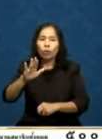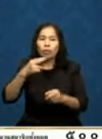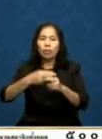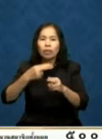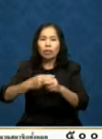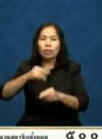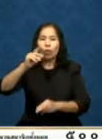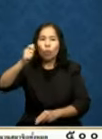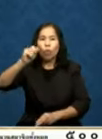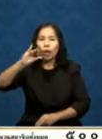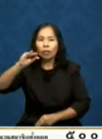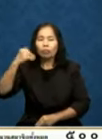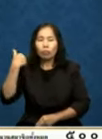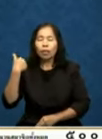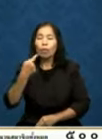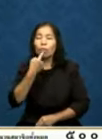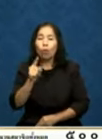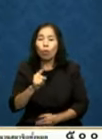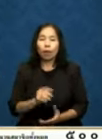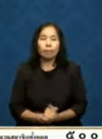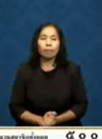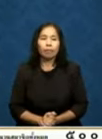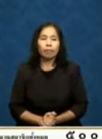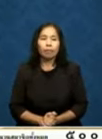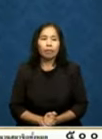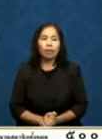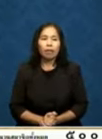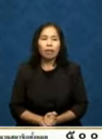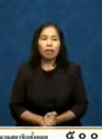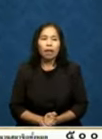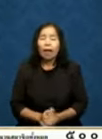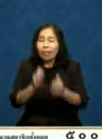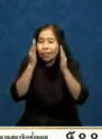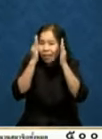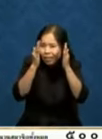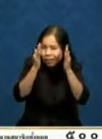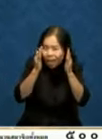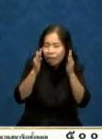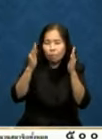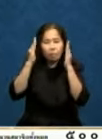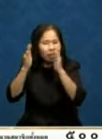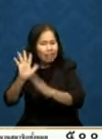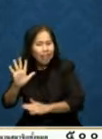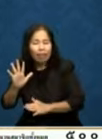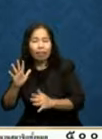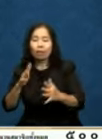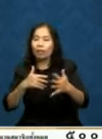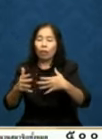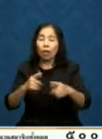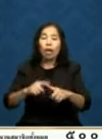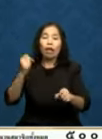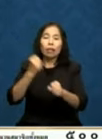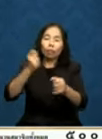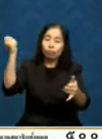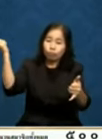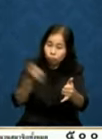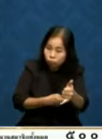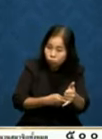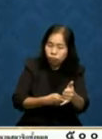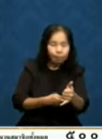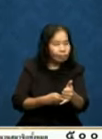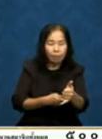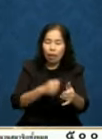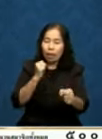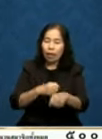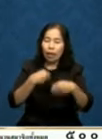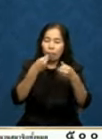Violence Against Children นะคะบอกว่าไม่ว่าจะเป็นความตั้งใจของผู้ดูแลหรืออย่างไรนะคะการทำร้ายร่างกายไม่เคยส่ง